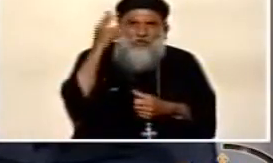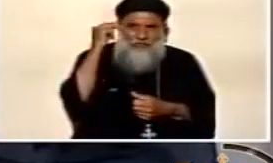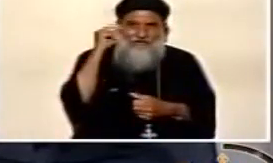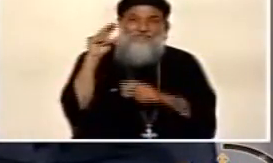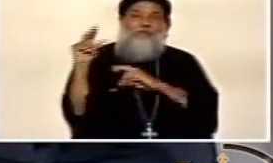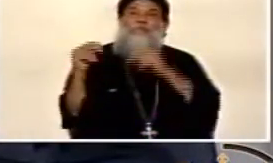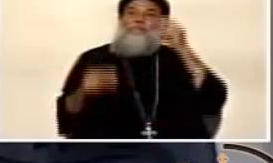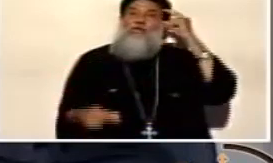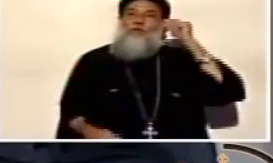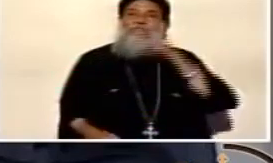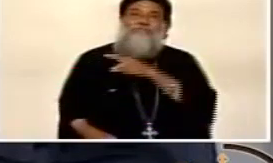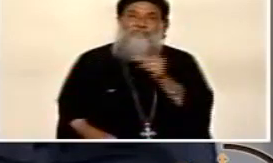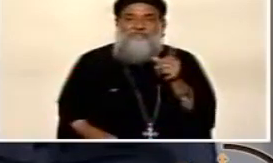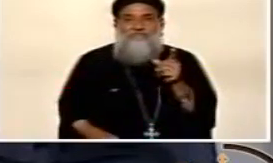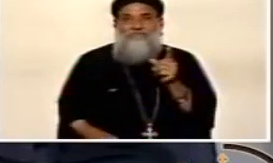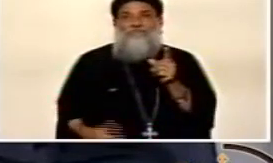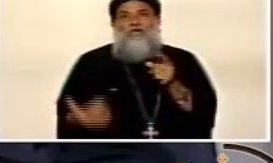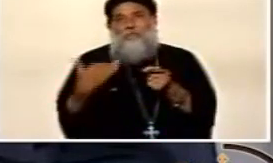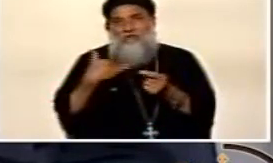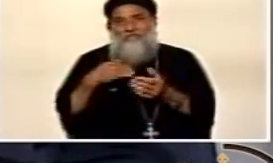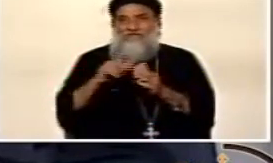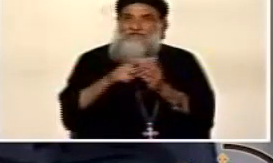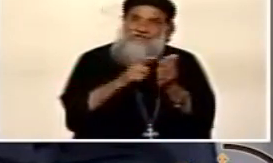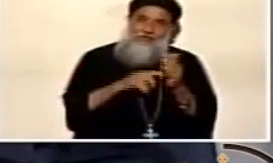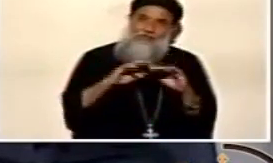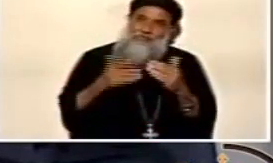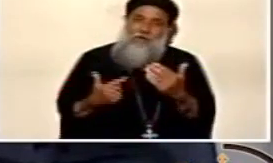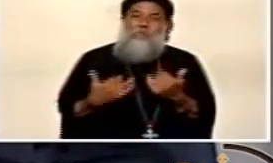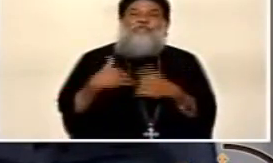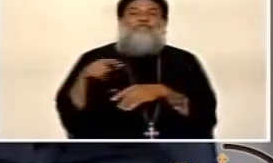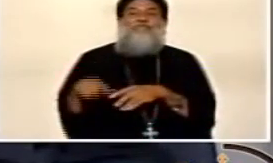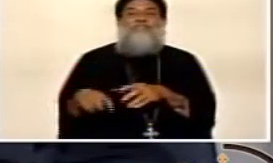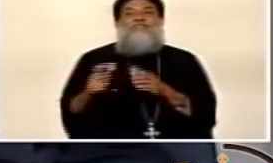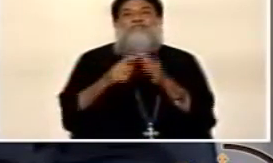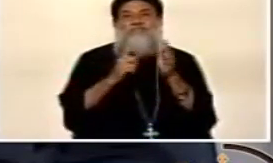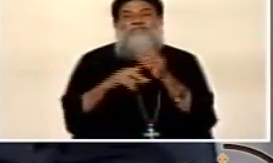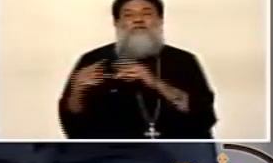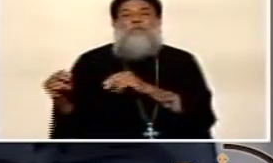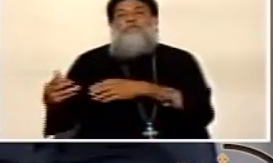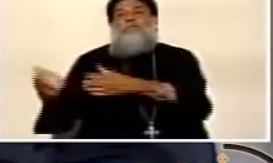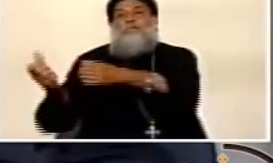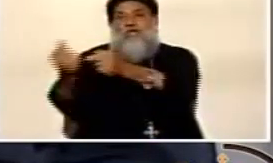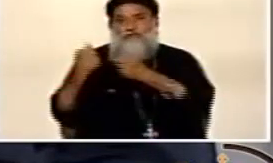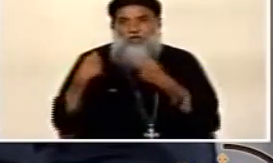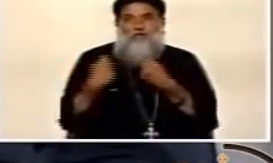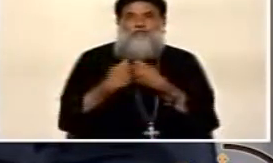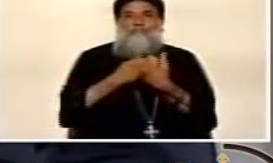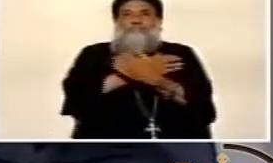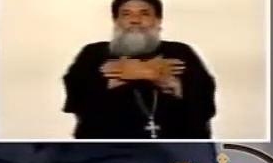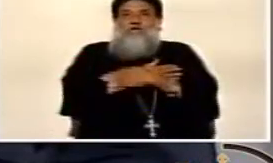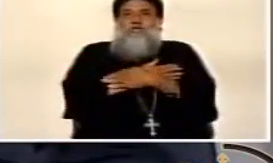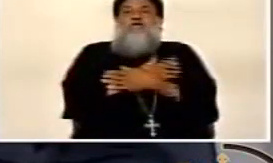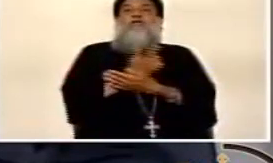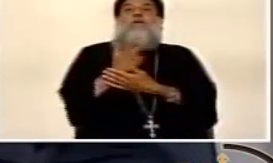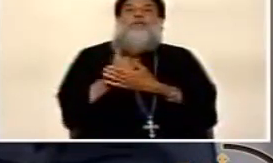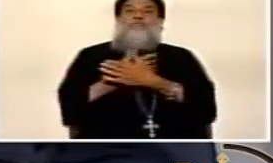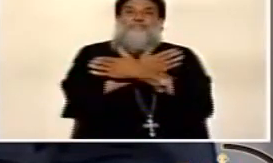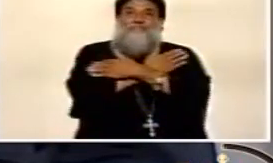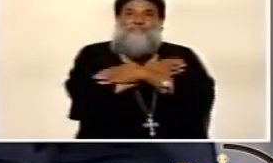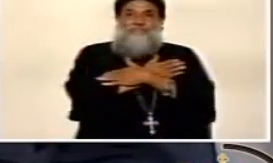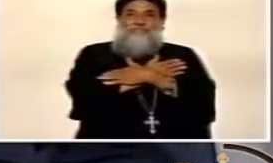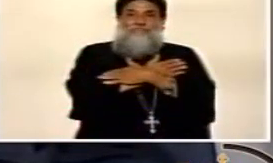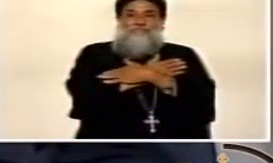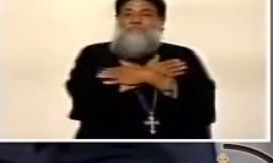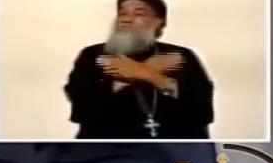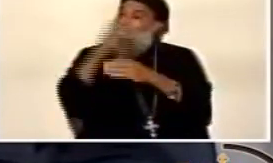اليهود، ولا الذين تحت الناموس كأني تحت الناموس لأربح الذين تحت الناموس، وللذين بلا